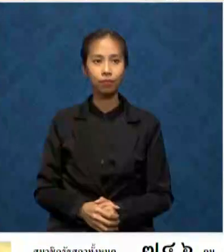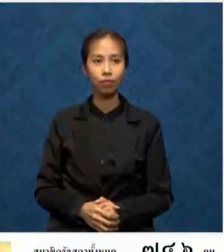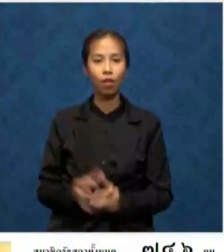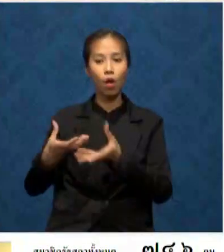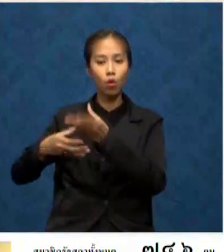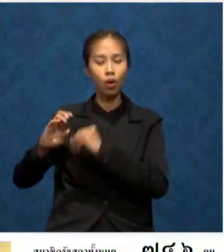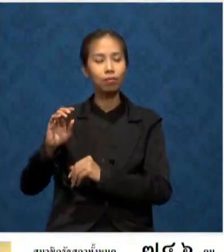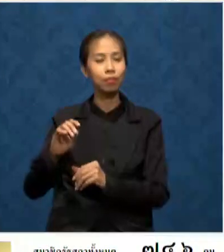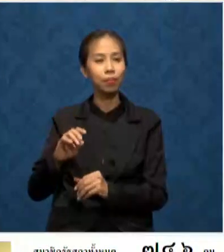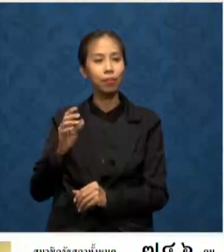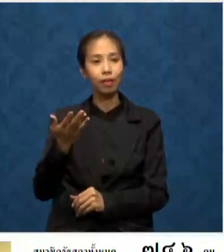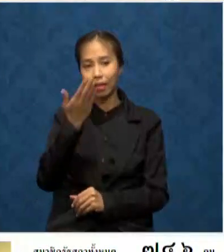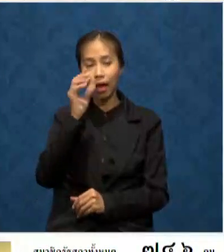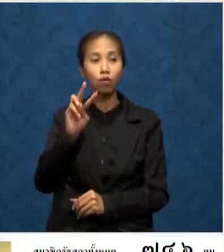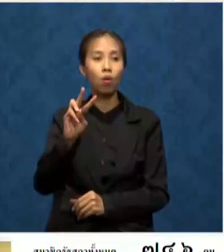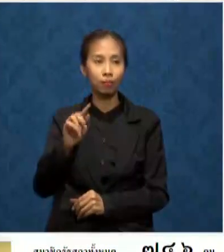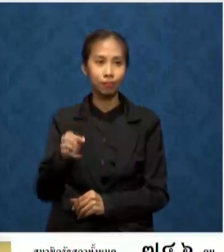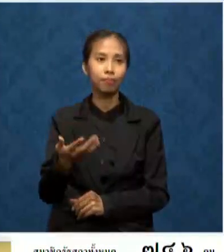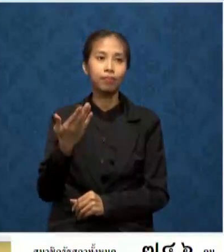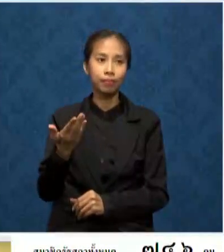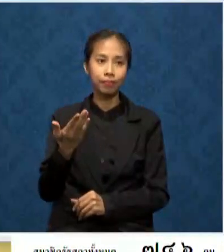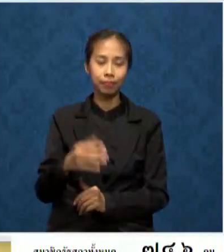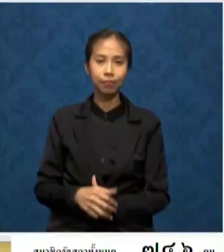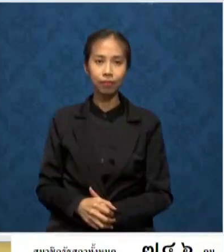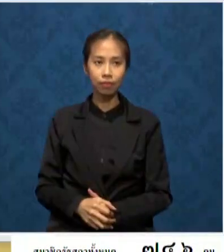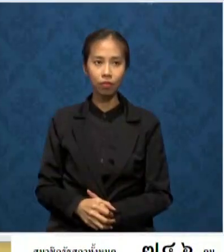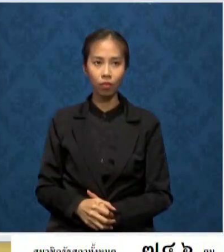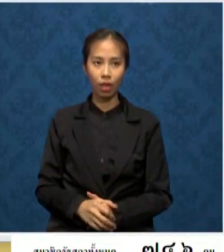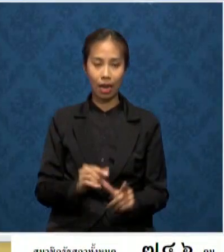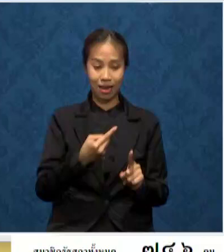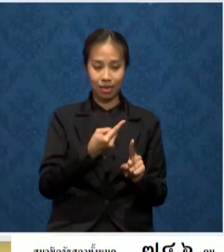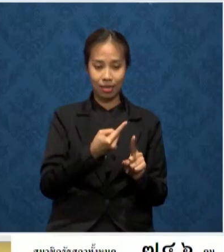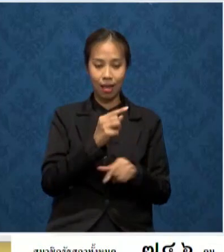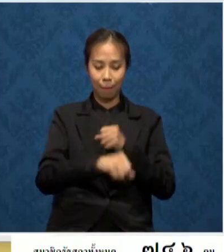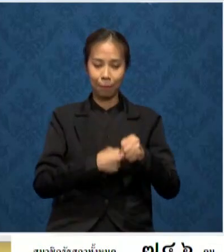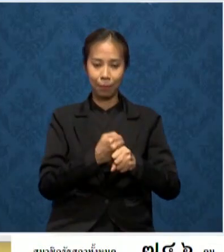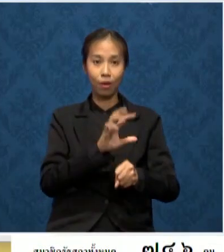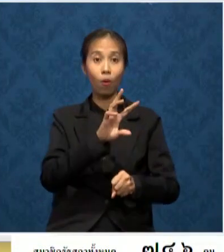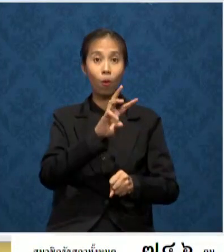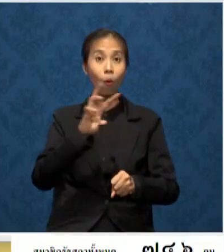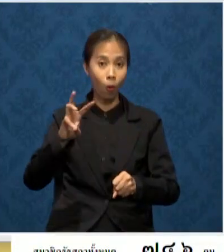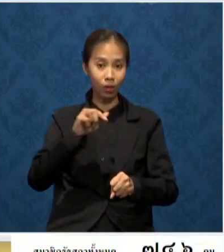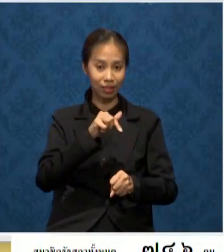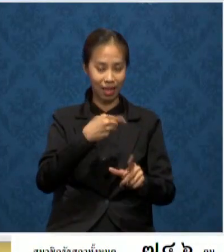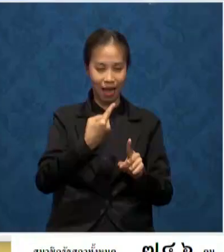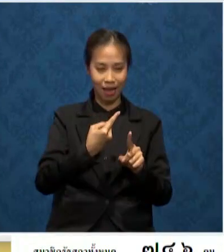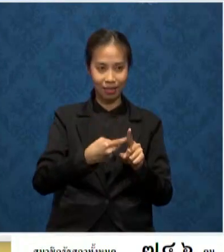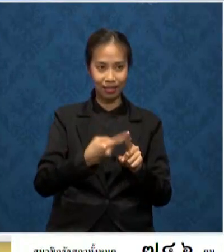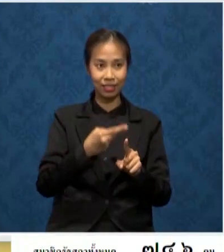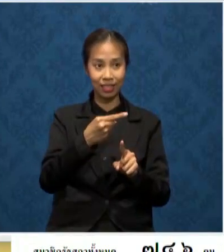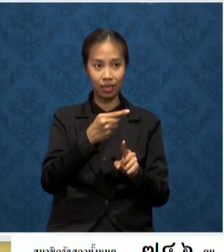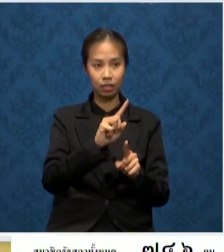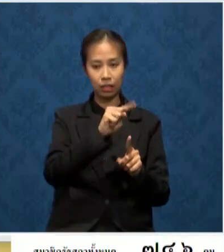สไลทที่ 2 กครับประกฎว่าเทียบ 6 เดือนแรกของปี 2,566 กั 2,5